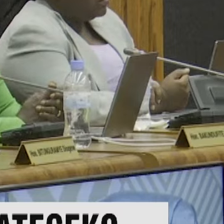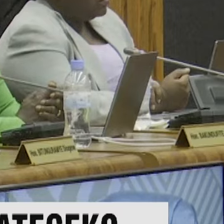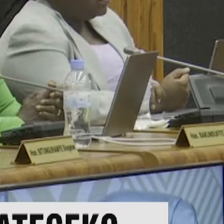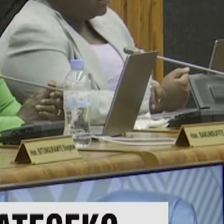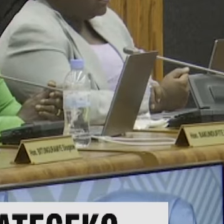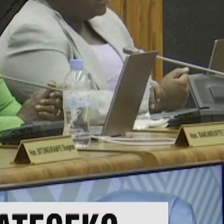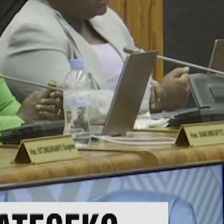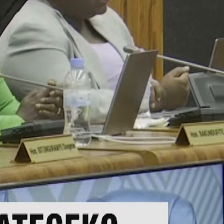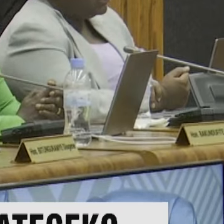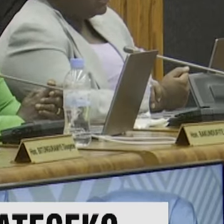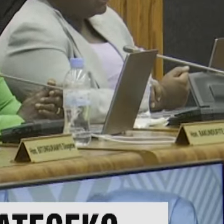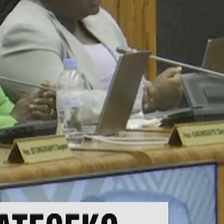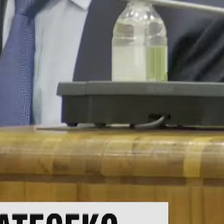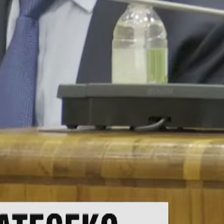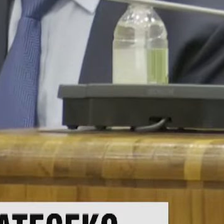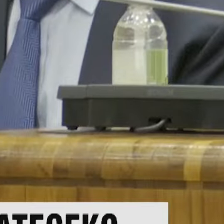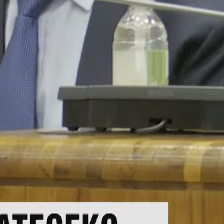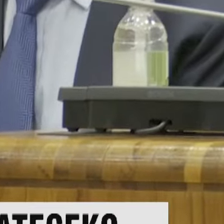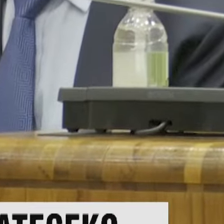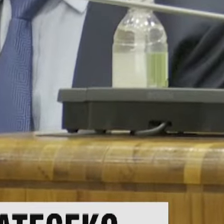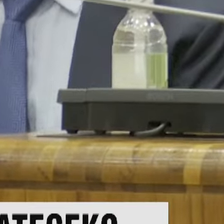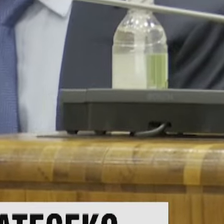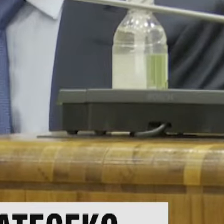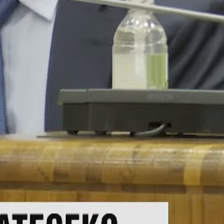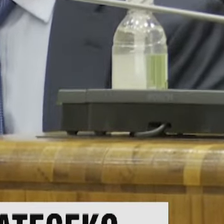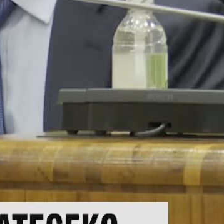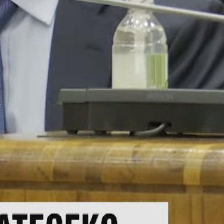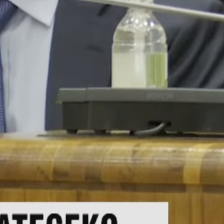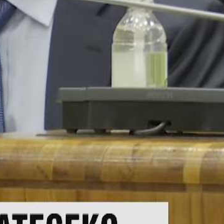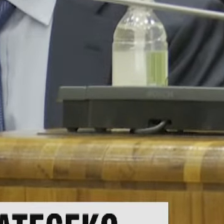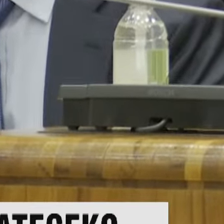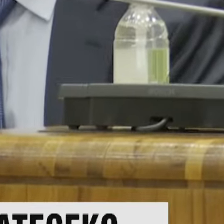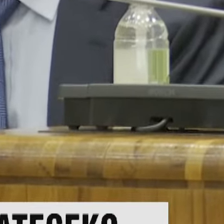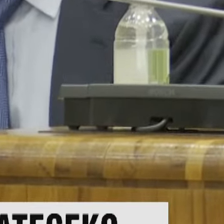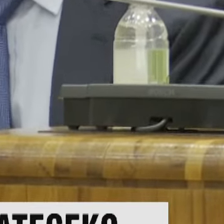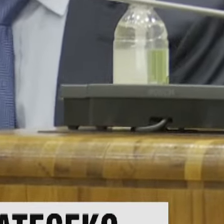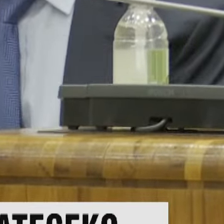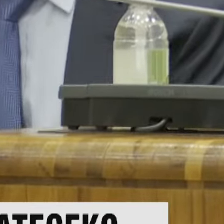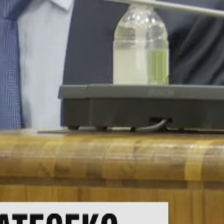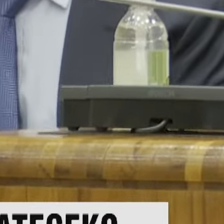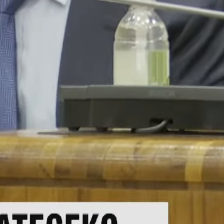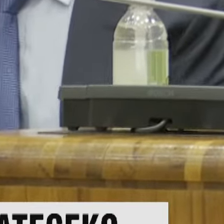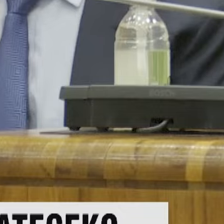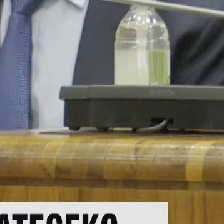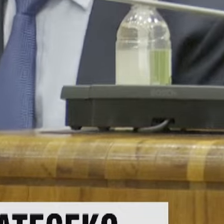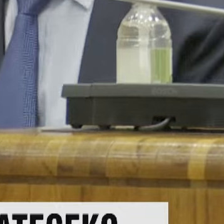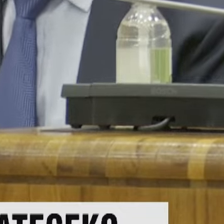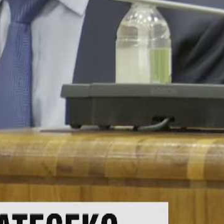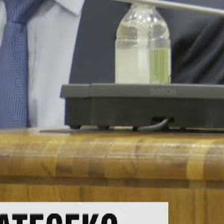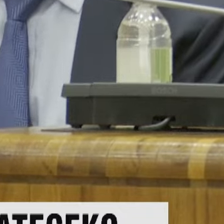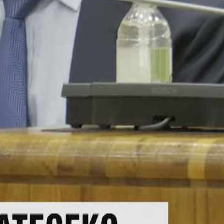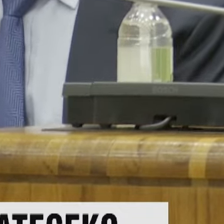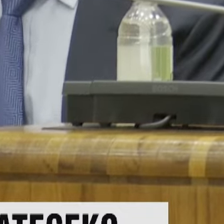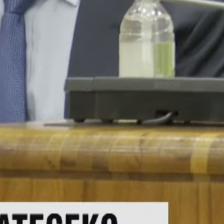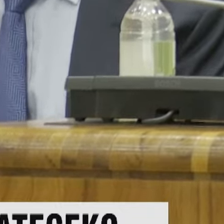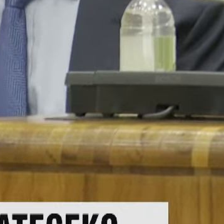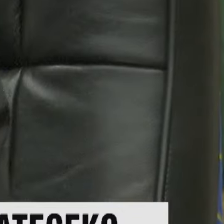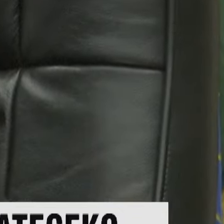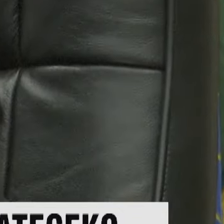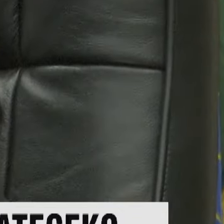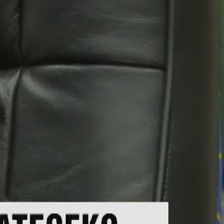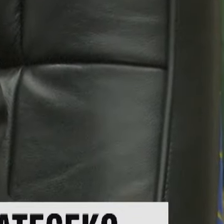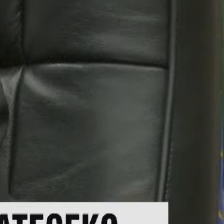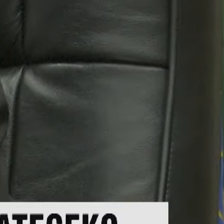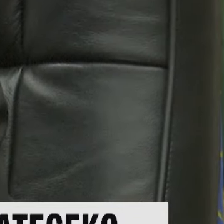n'ibiciriritse byinshi ntibifite ubumenyi n'umutungo bihagije byafasha mu guhangana n'ibibazo biriho birebana